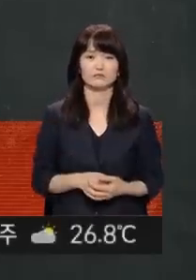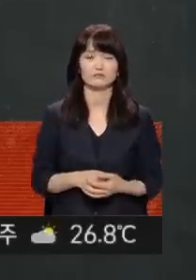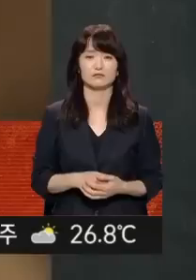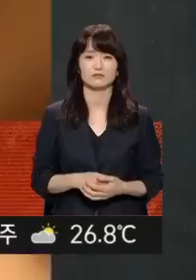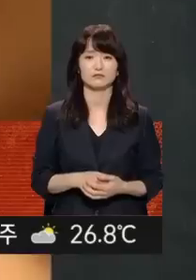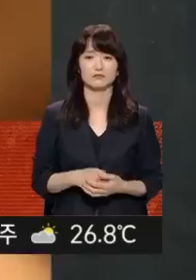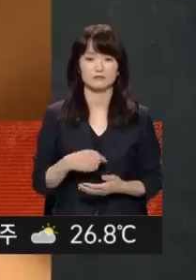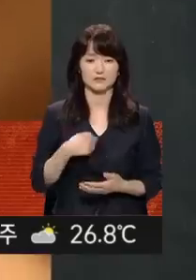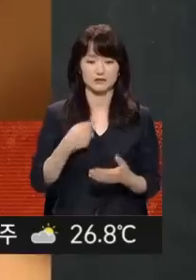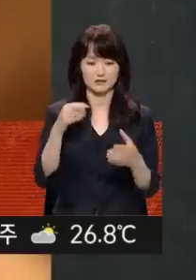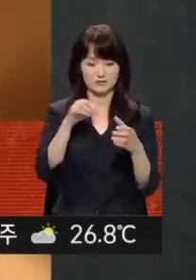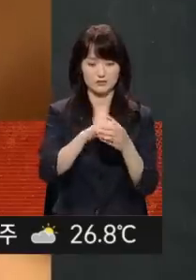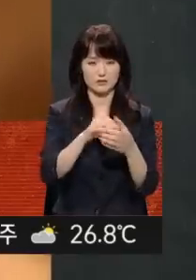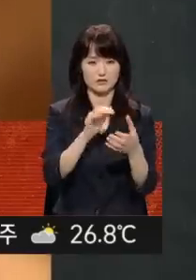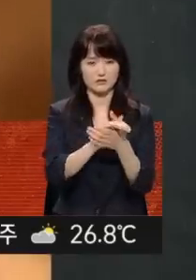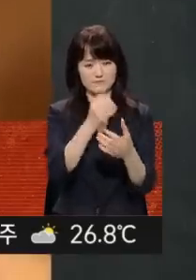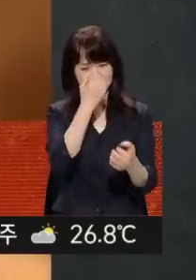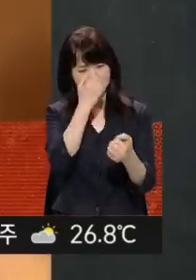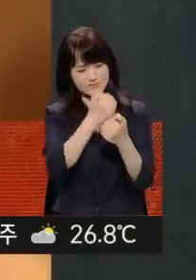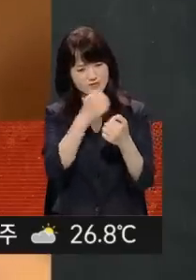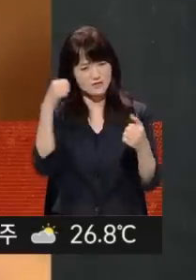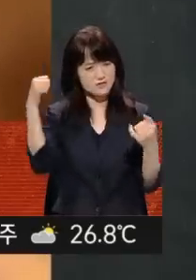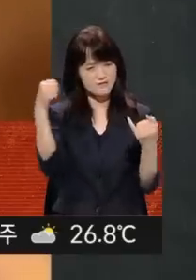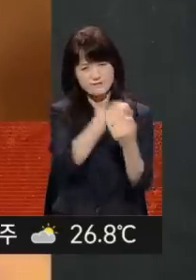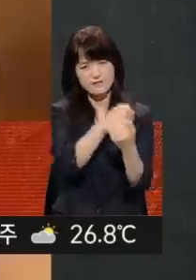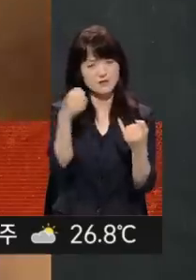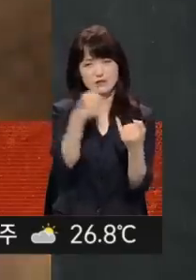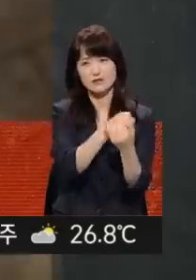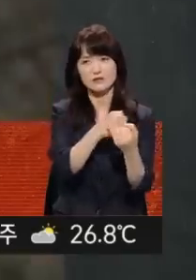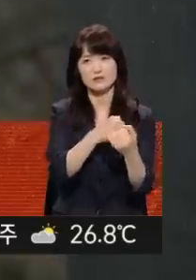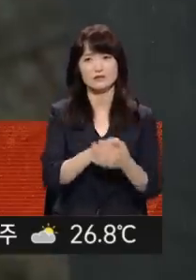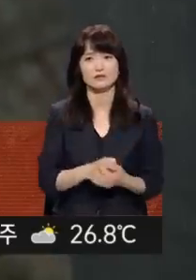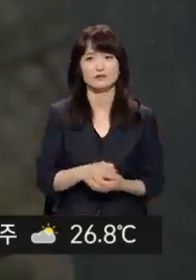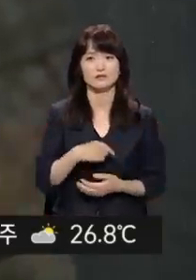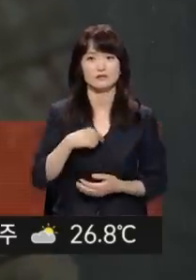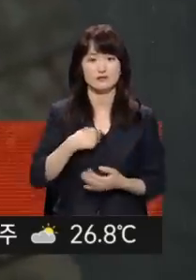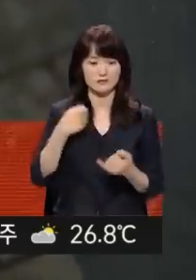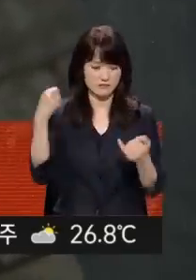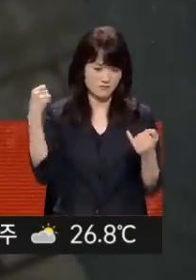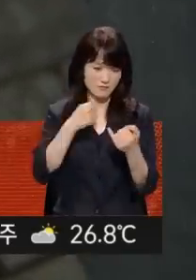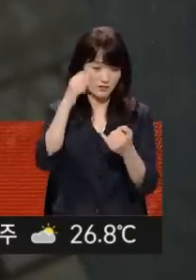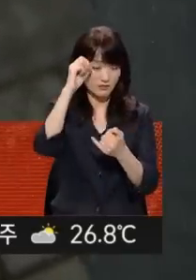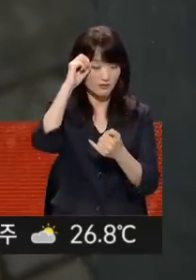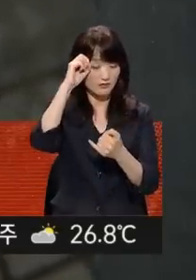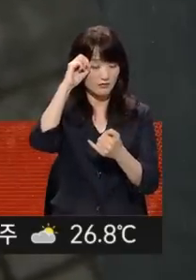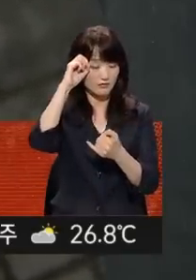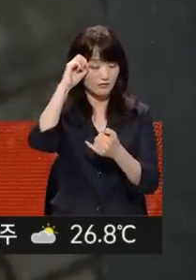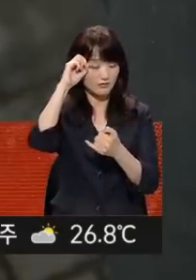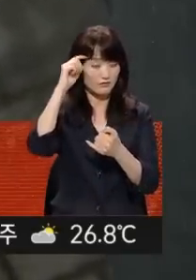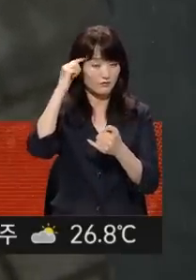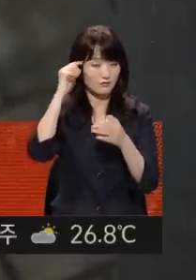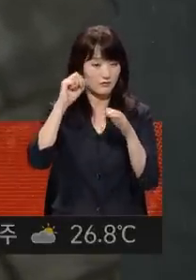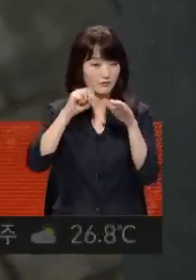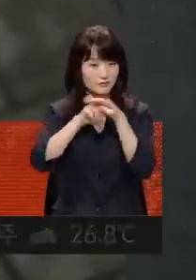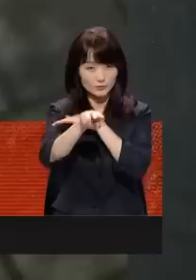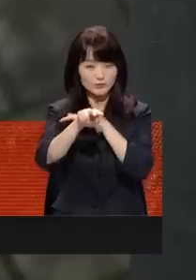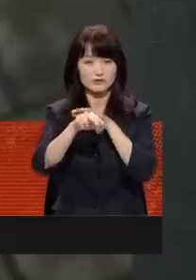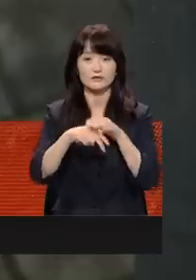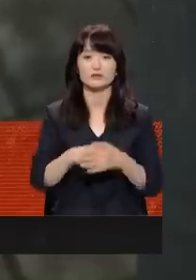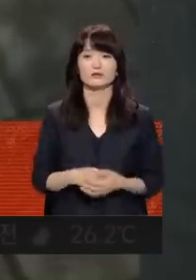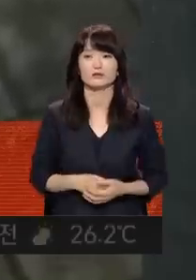비롯해서 친구들까지 모두 무차별 폭행을 당했고 맞는 과정에서 자기는 잠시 기절까지 했다는게 피해자의 주장입니다 그야말로